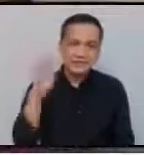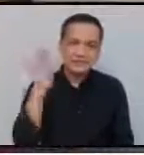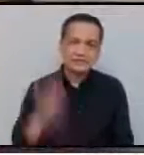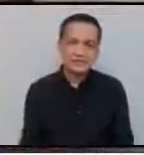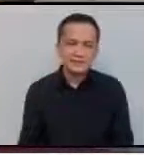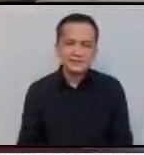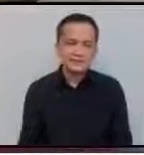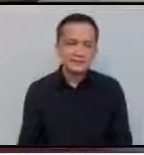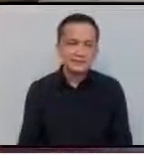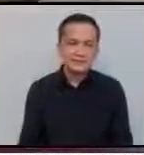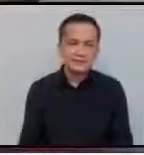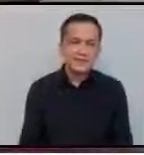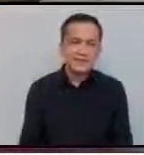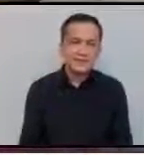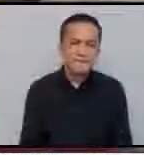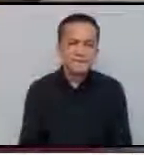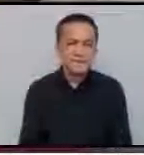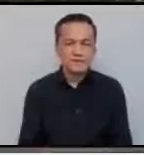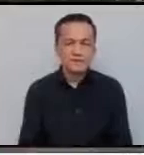Naku.